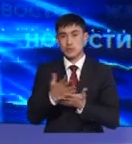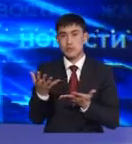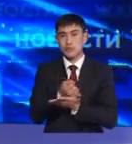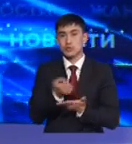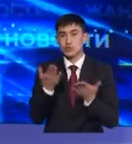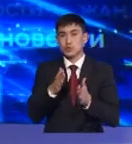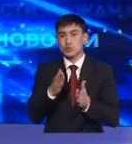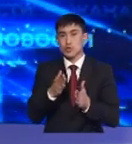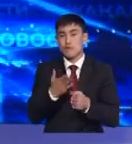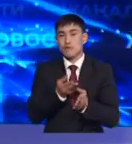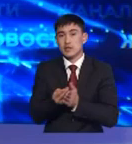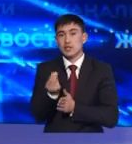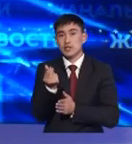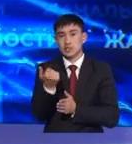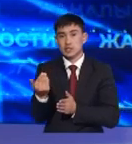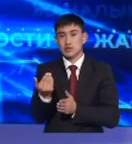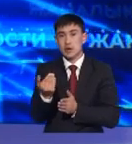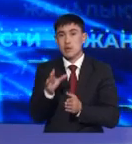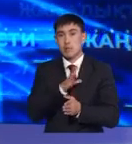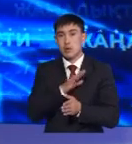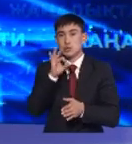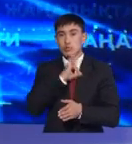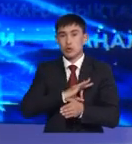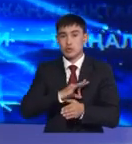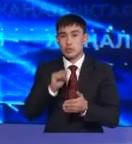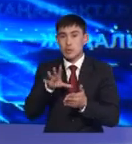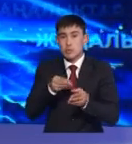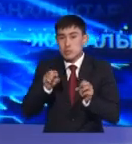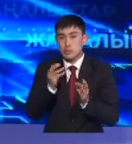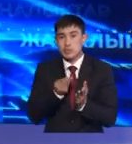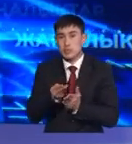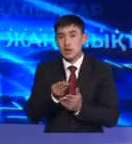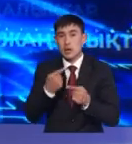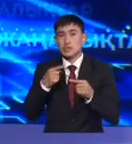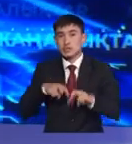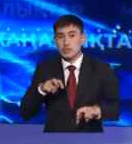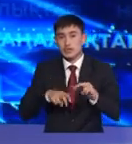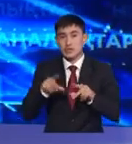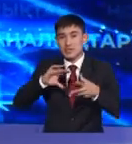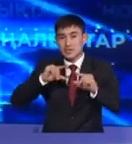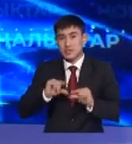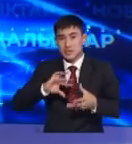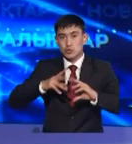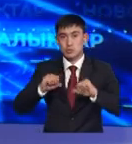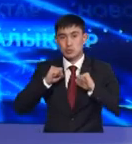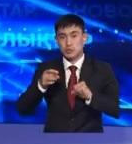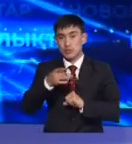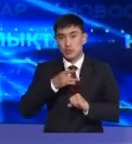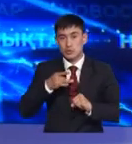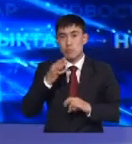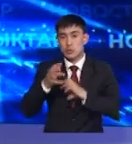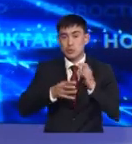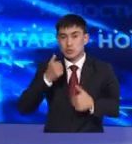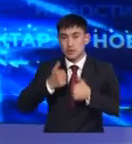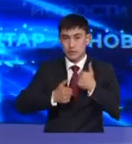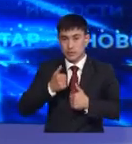в выявленных случаях выделенные денежные средства были использованы не по назначению. Как следствие, низкий результат спортсменов региона на